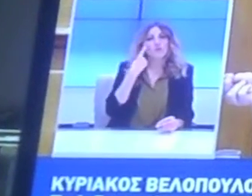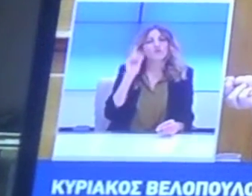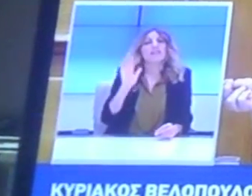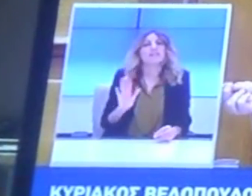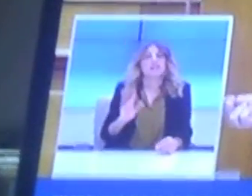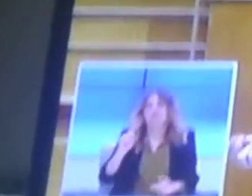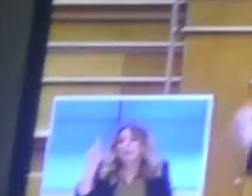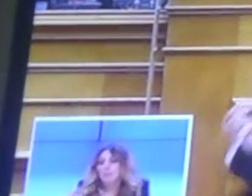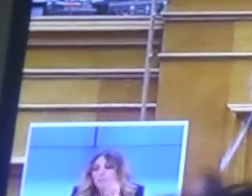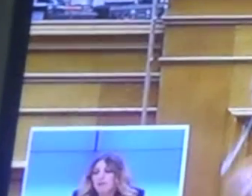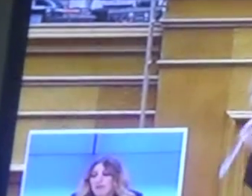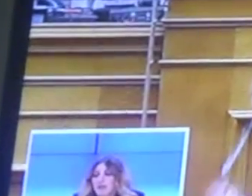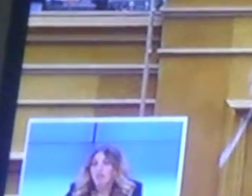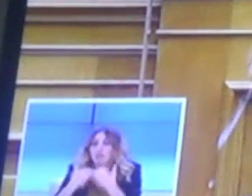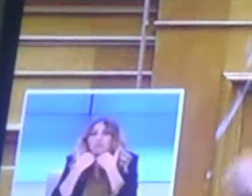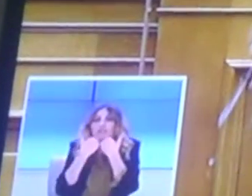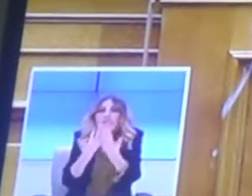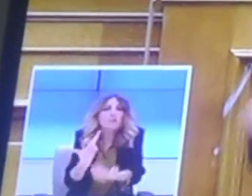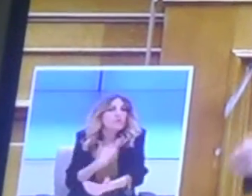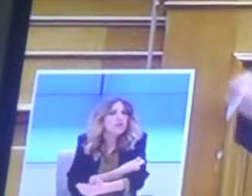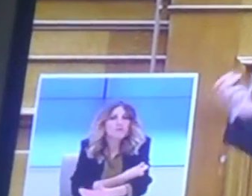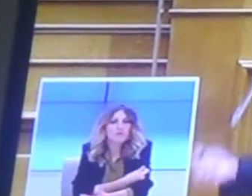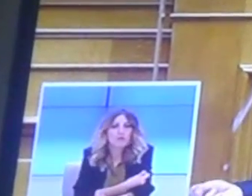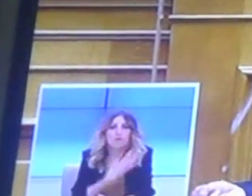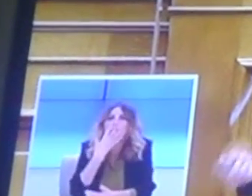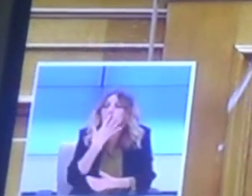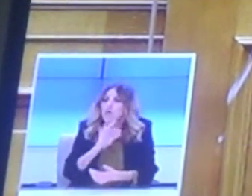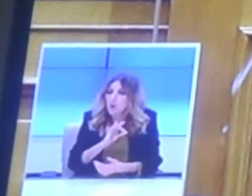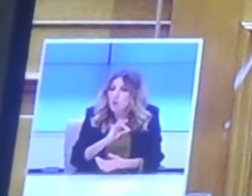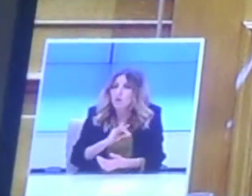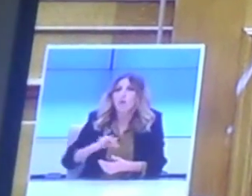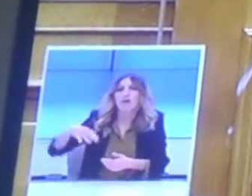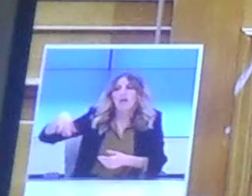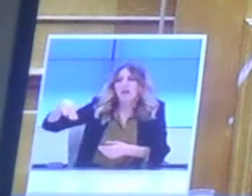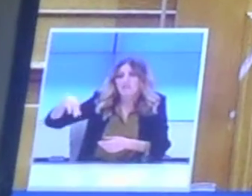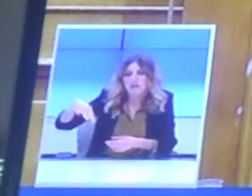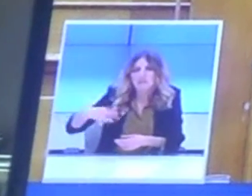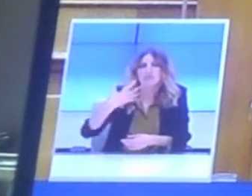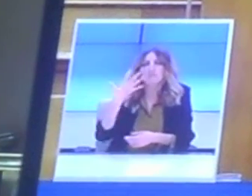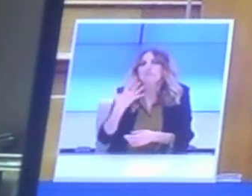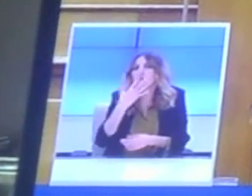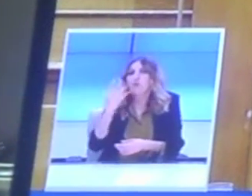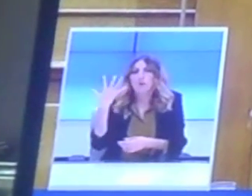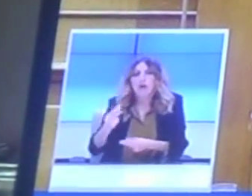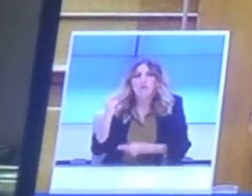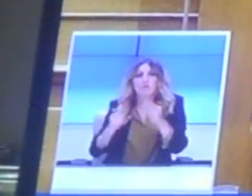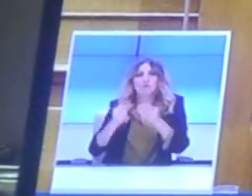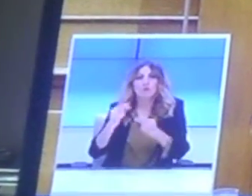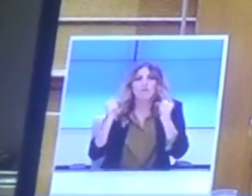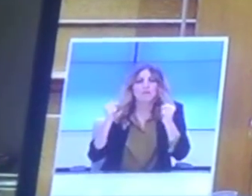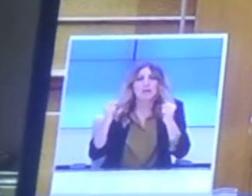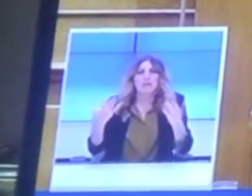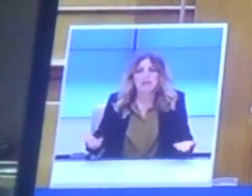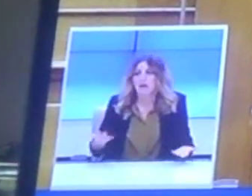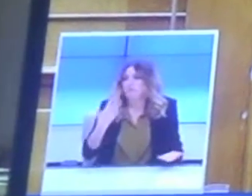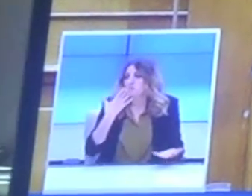εμβόλιο. Διότι είναι εκπαντής ομάδες, έχουν διάφορα τράμασα νοσήματα. Δεν υπάρχει. Αυτοί οι άνθρωποι θα πάνε ταξί ποτέ. Δεν